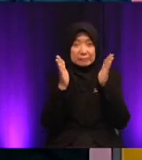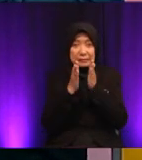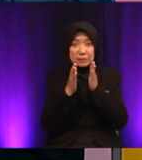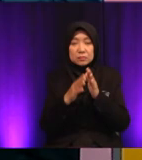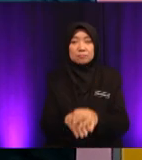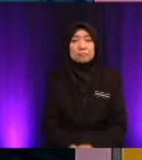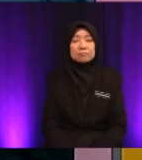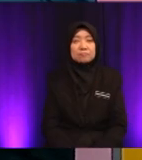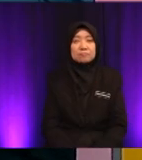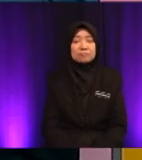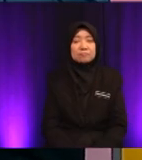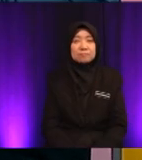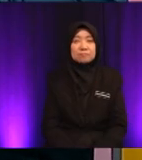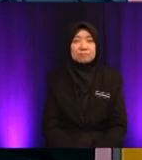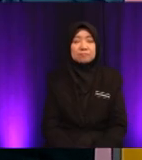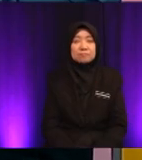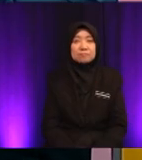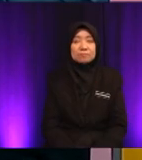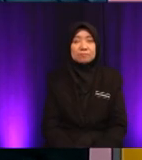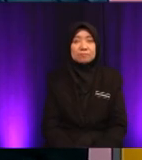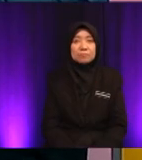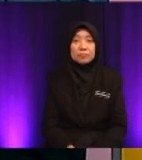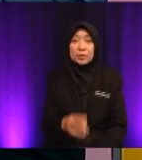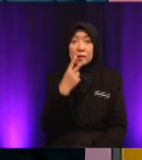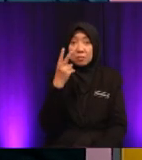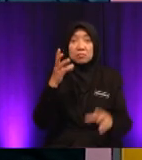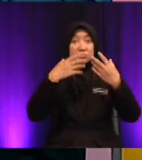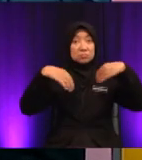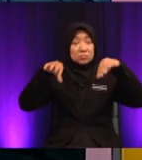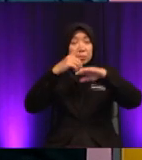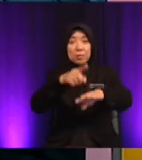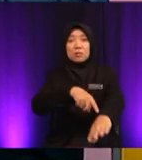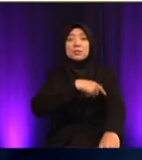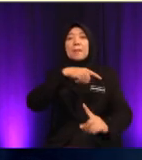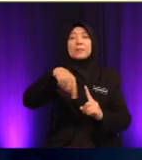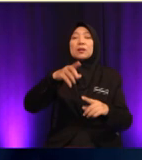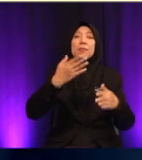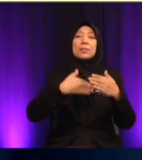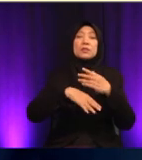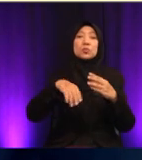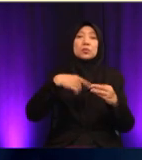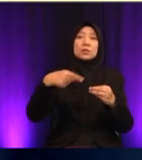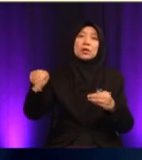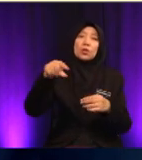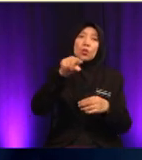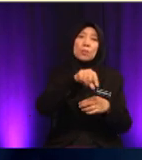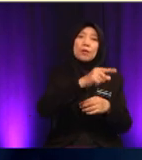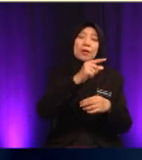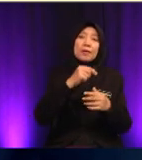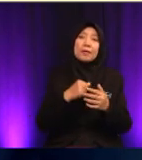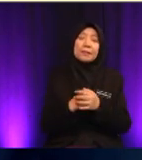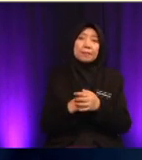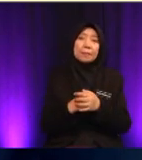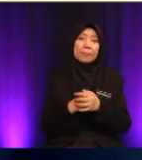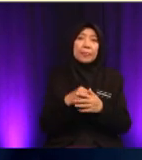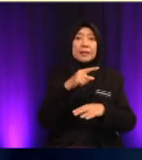10 ini Oke jadi 4 cerita dia agak panjang sedikit apabila dia masuk cerita tentang gelombang di Boy yang macam